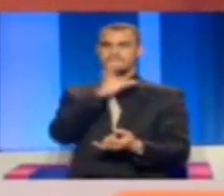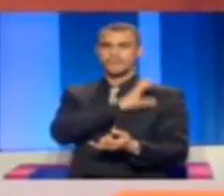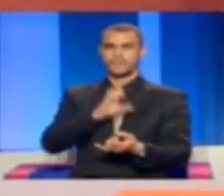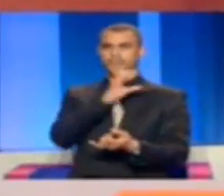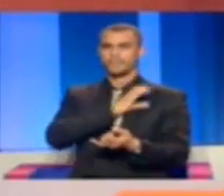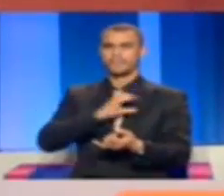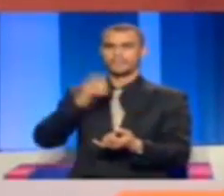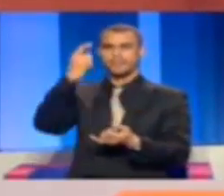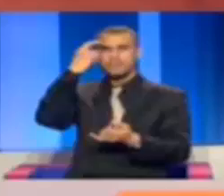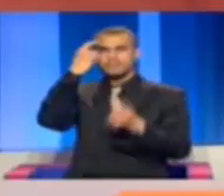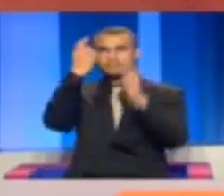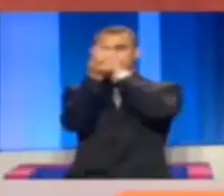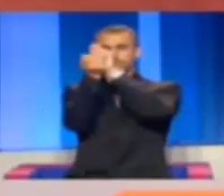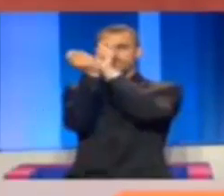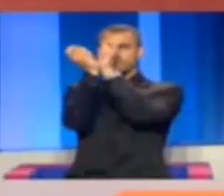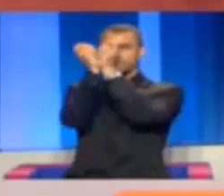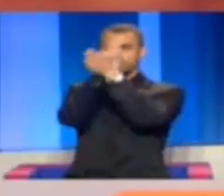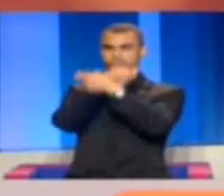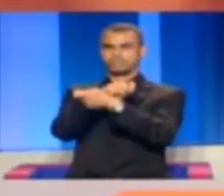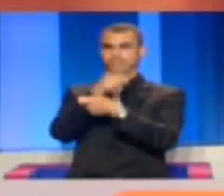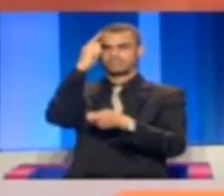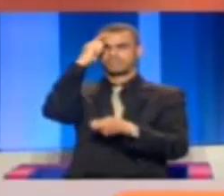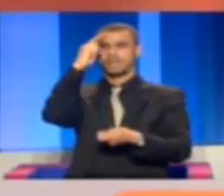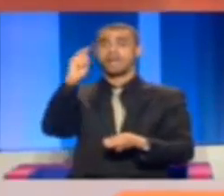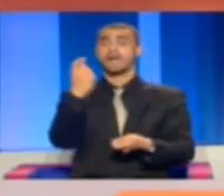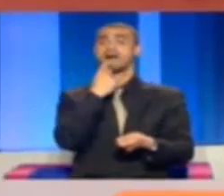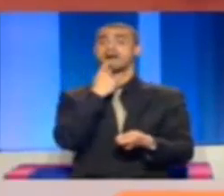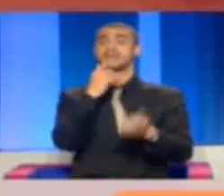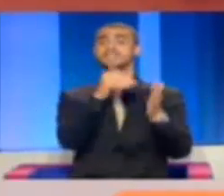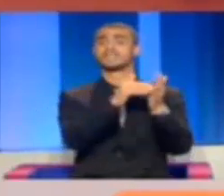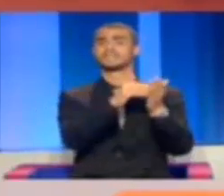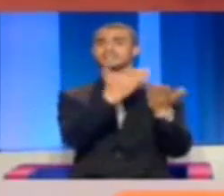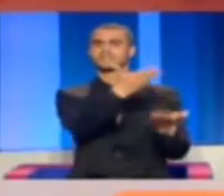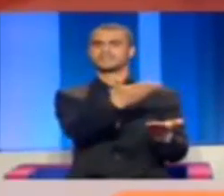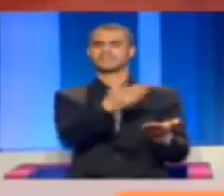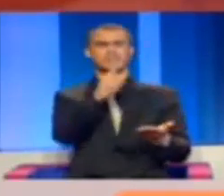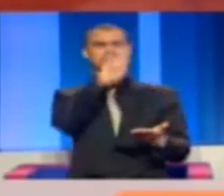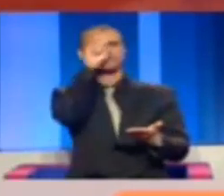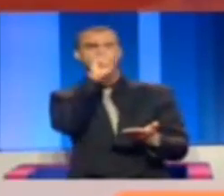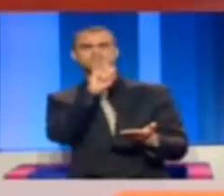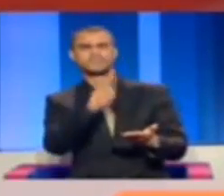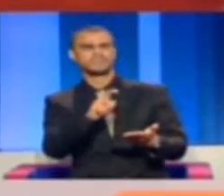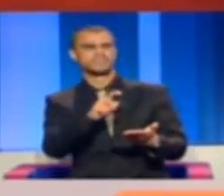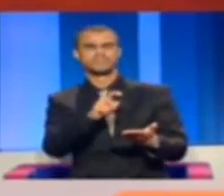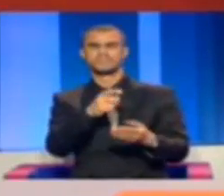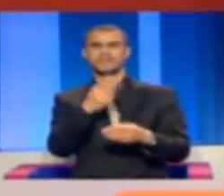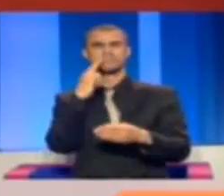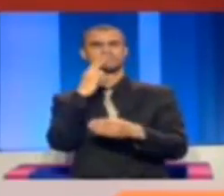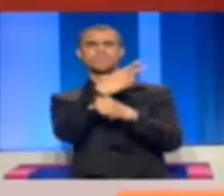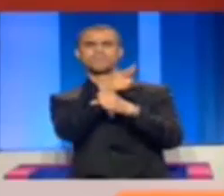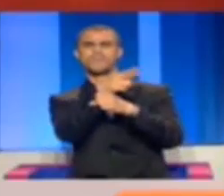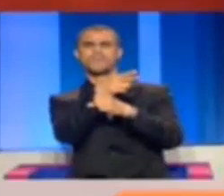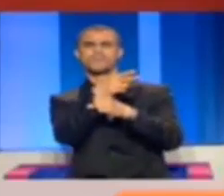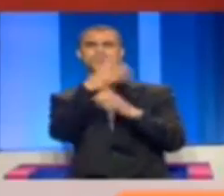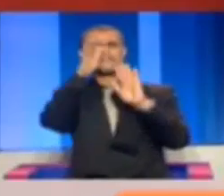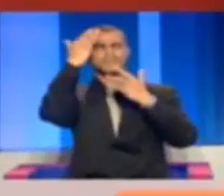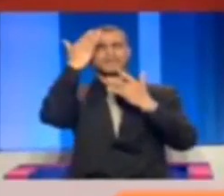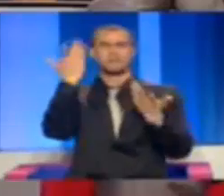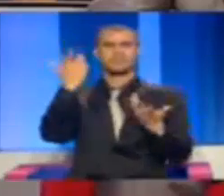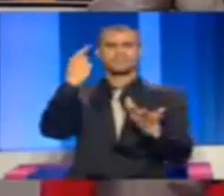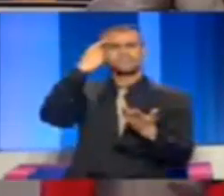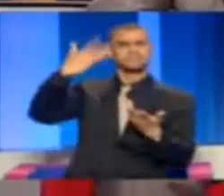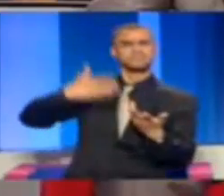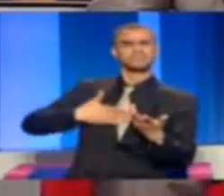نظرتنا لهذه الفئه. السي عبد العزيز عرسي، ما الذي استوقفك في تداول المغاربه لهذا الموضوع؟ خاصه